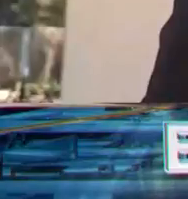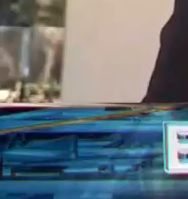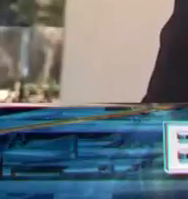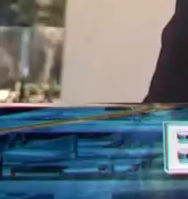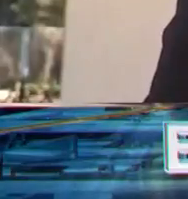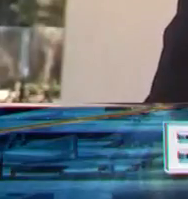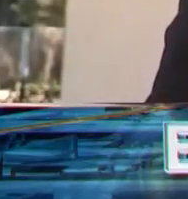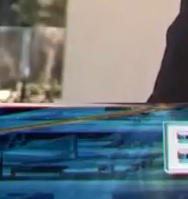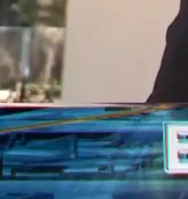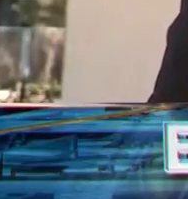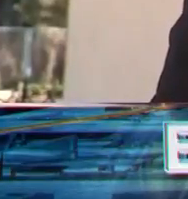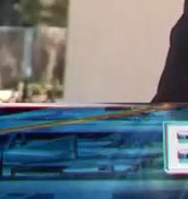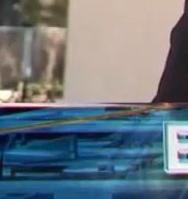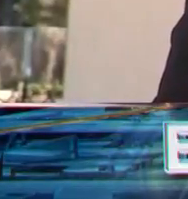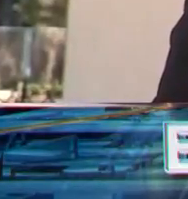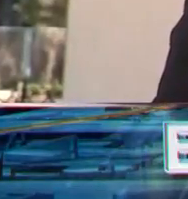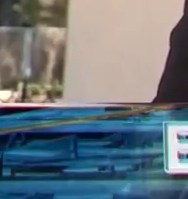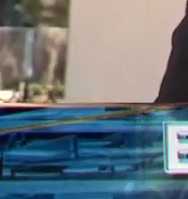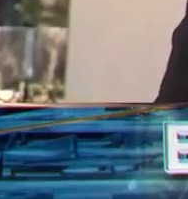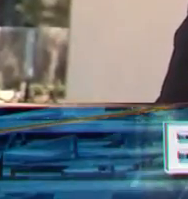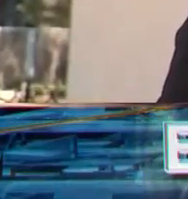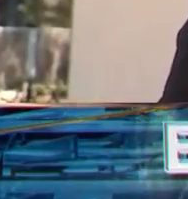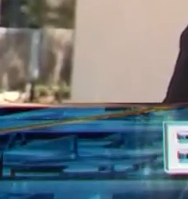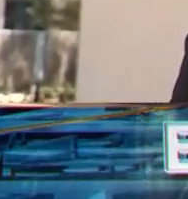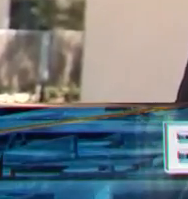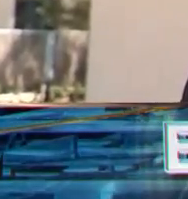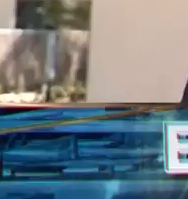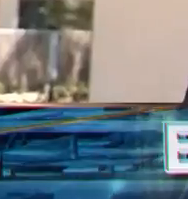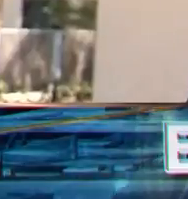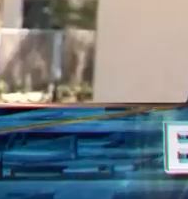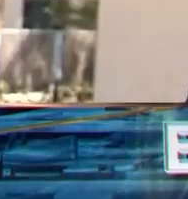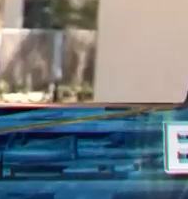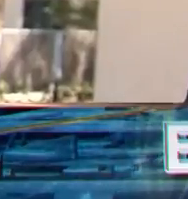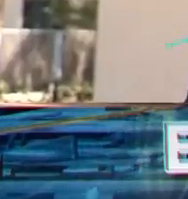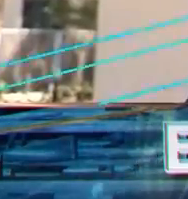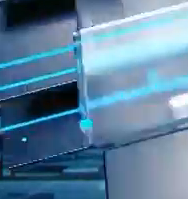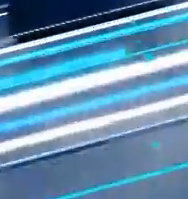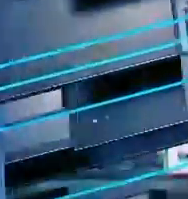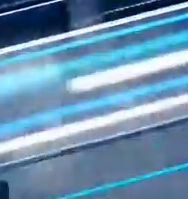Биыл 2020 жылға 35 адамға микрокредит беру жоспарлап отырмыз.